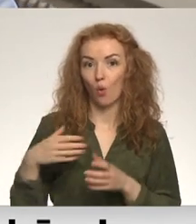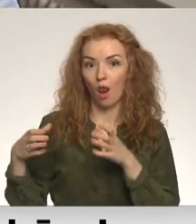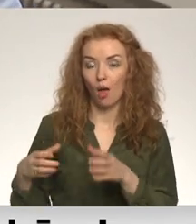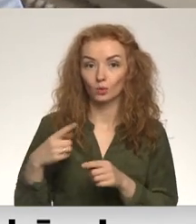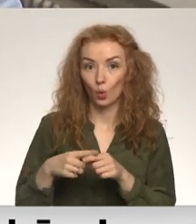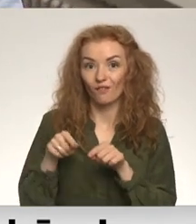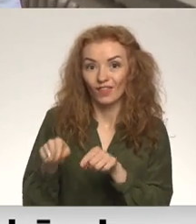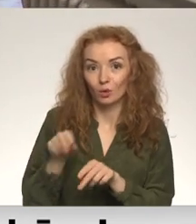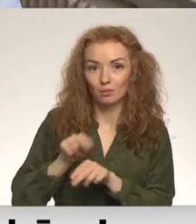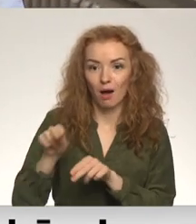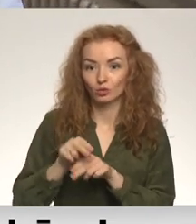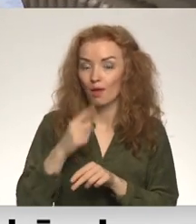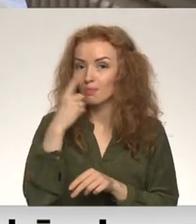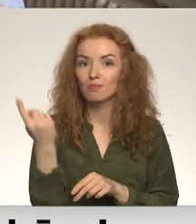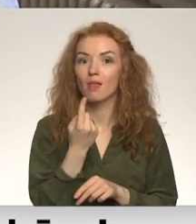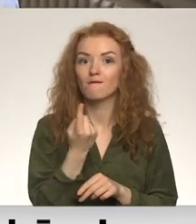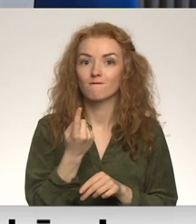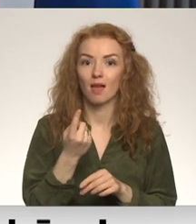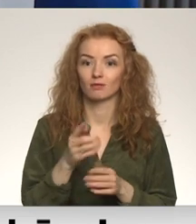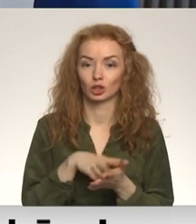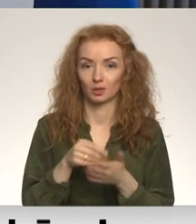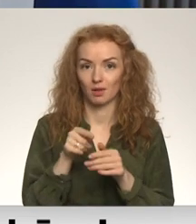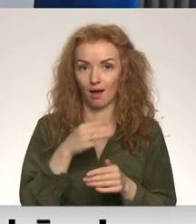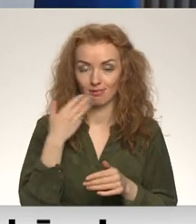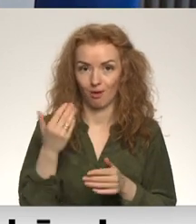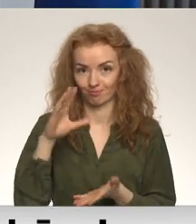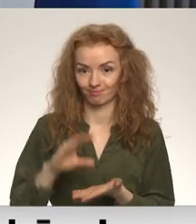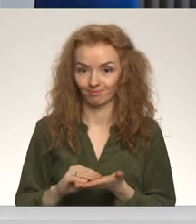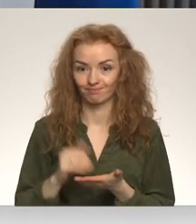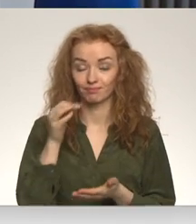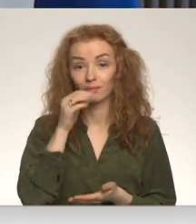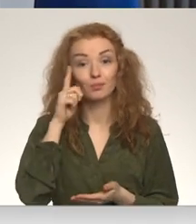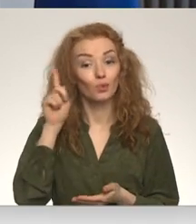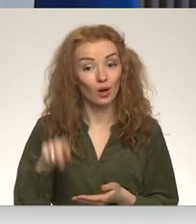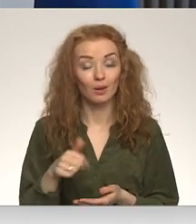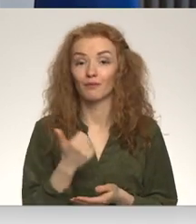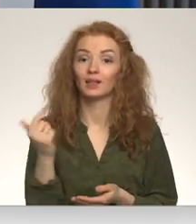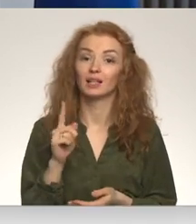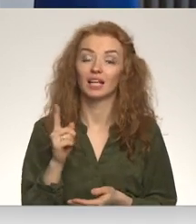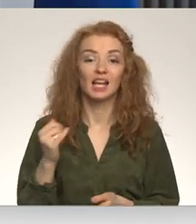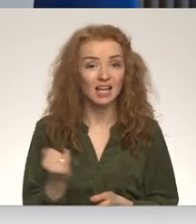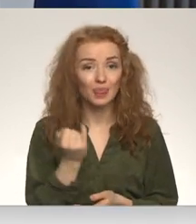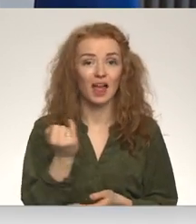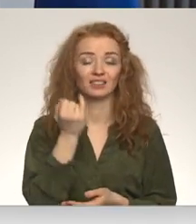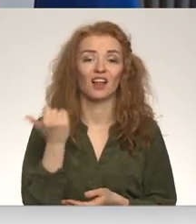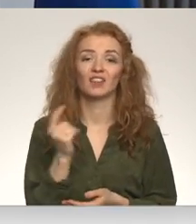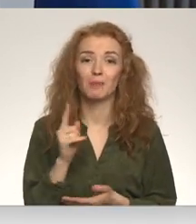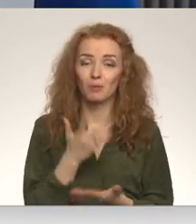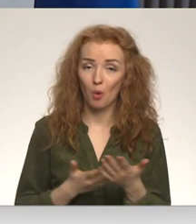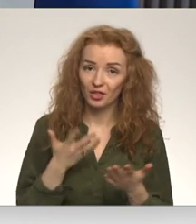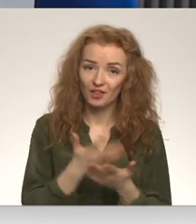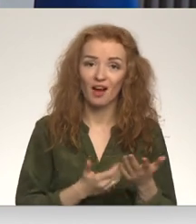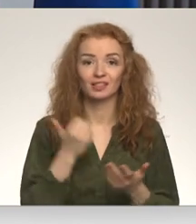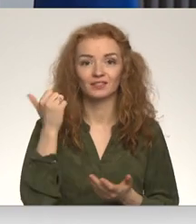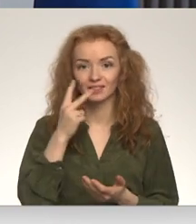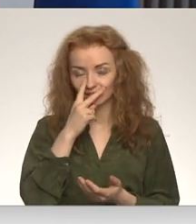līdz šim nav vēl nevienai skolai, viņi saka. Protams, ka viņi ir interesēti, viņi ir motivēti, viņi